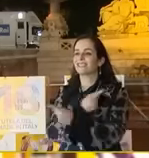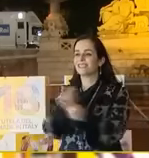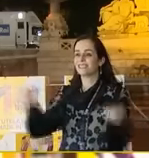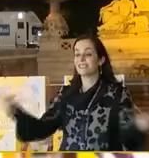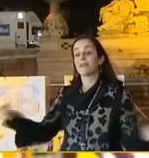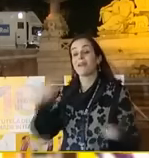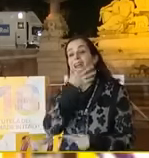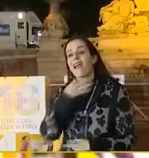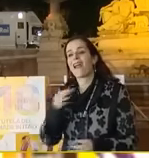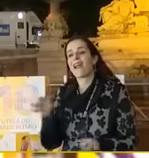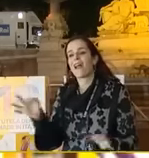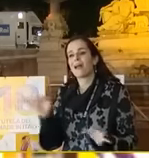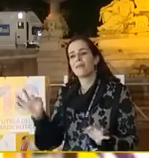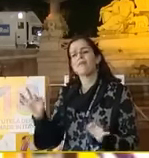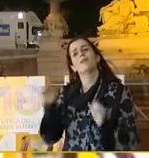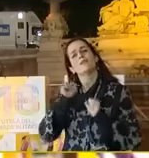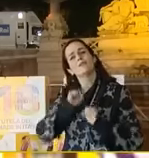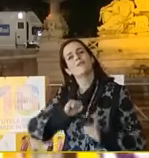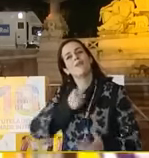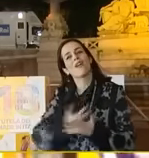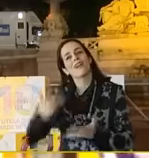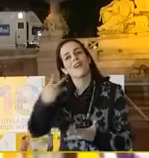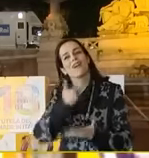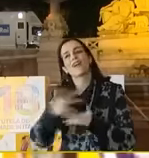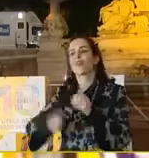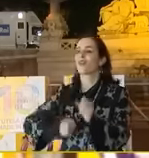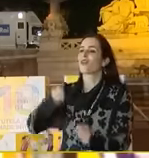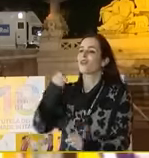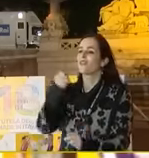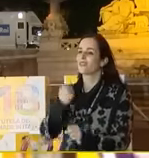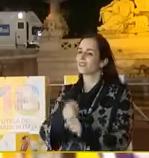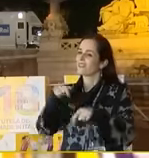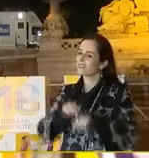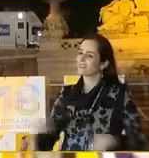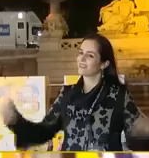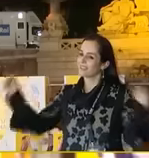ed è bello anche potervi raccontare una storia stasera.